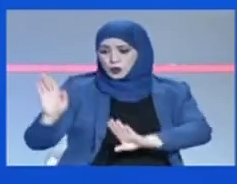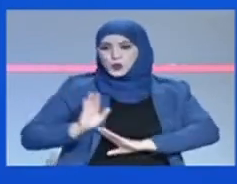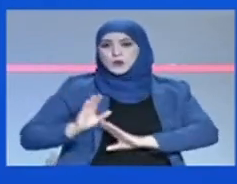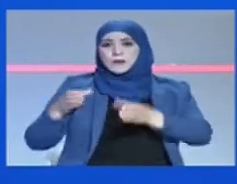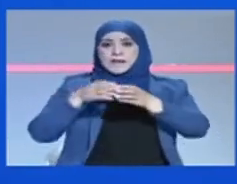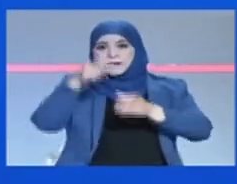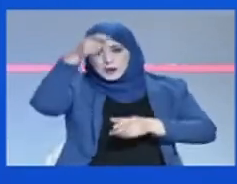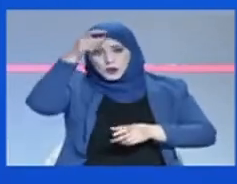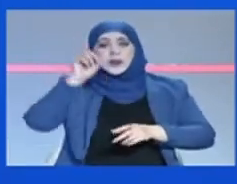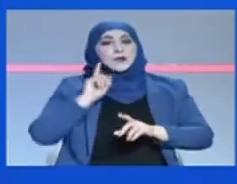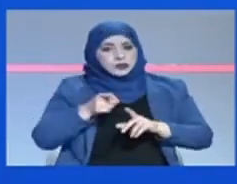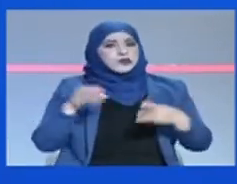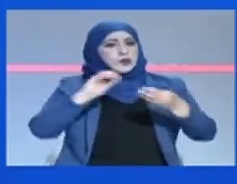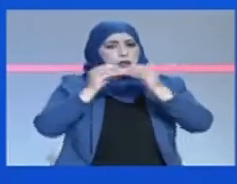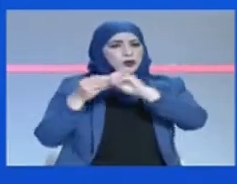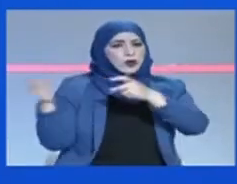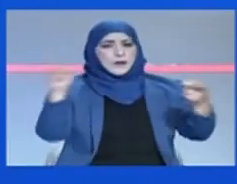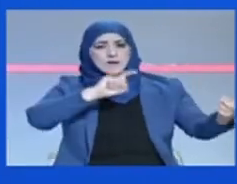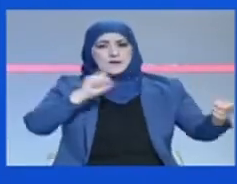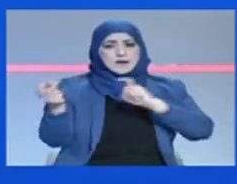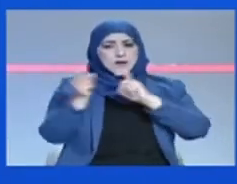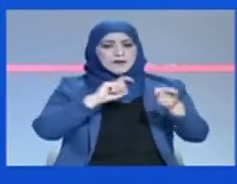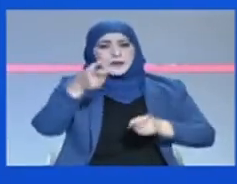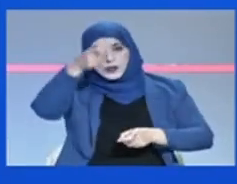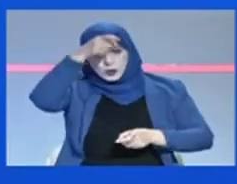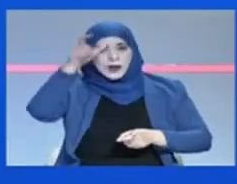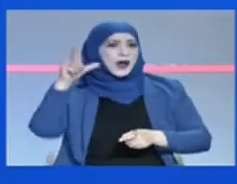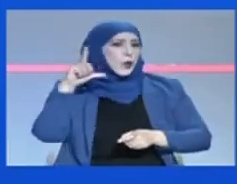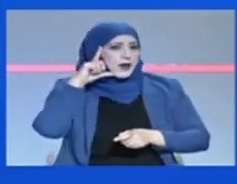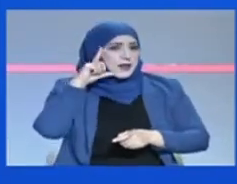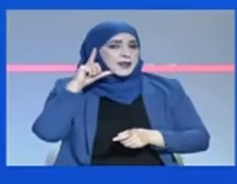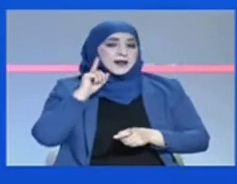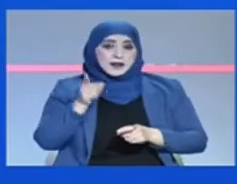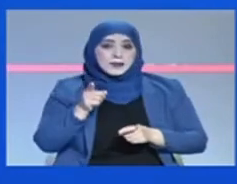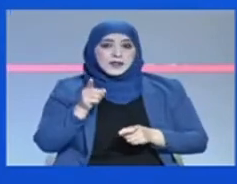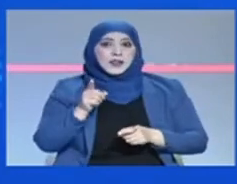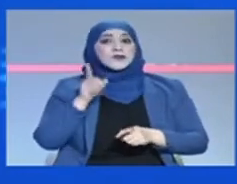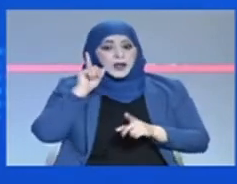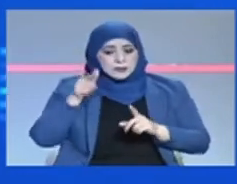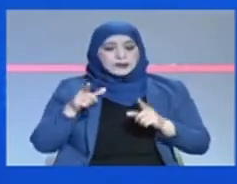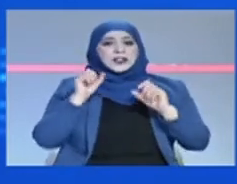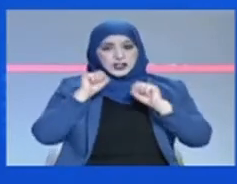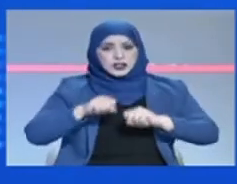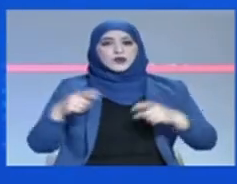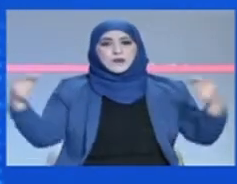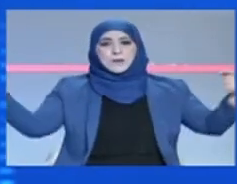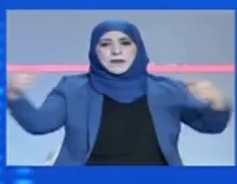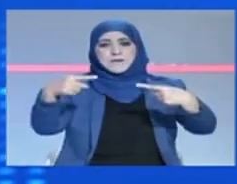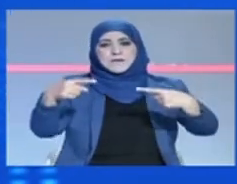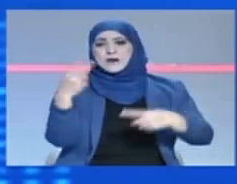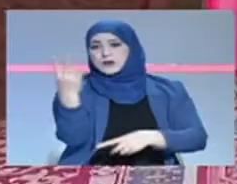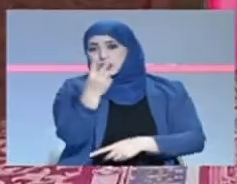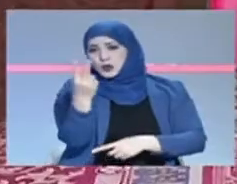لأي اعتداء، ما اعتبره متابعون للشأن الليبي قرع طبول حرب بين الطرفين.